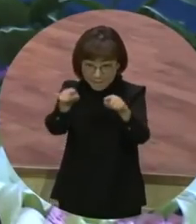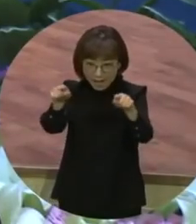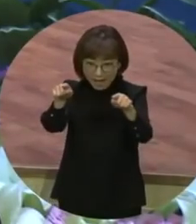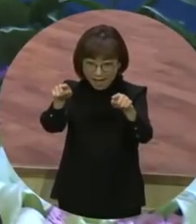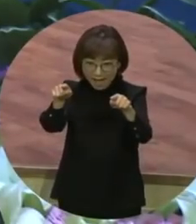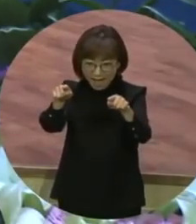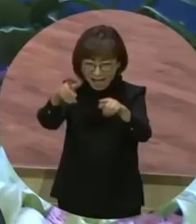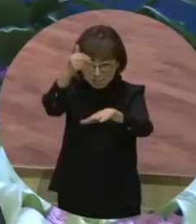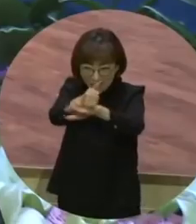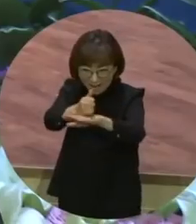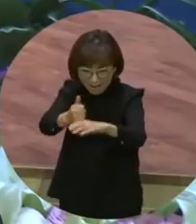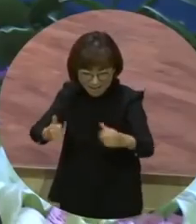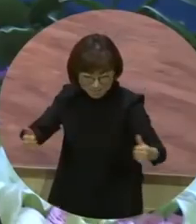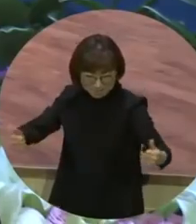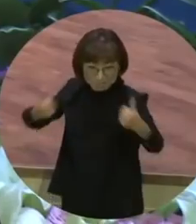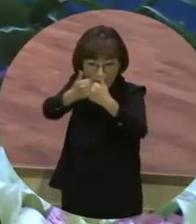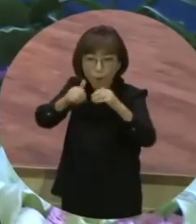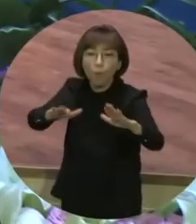제가 또